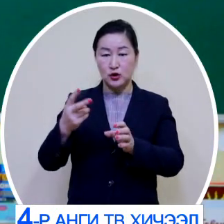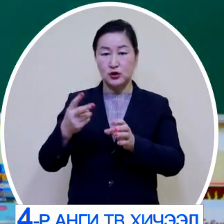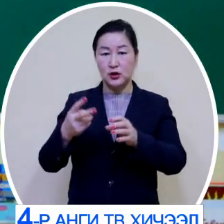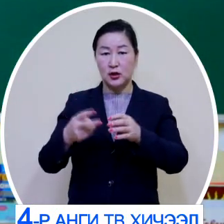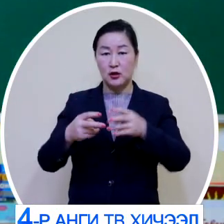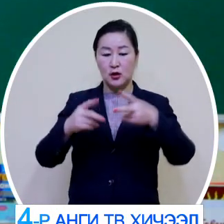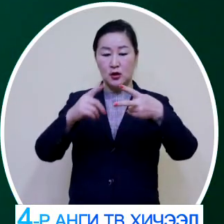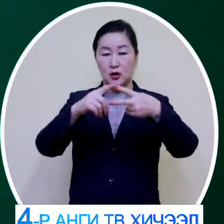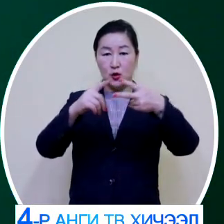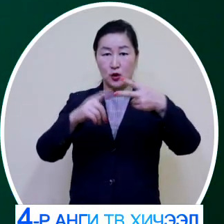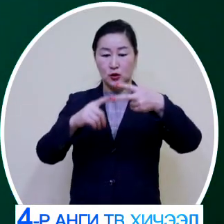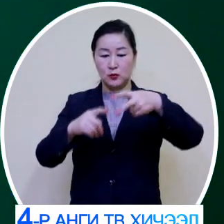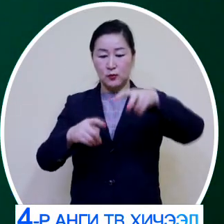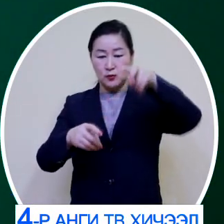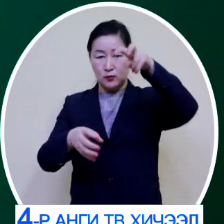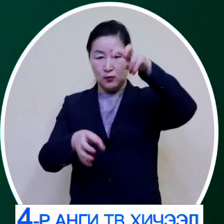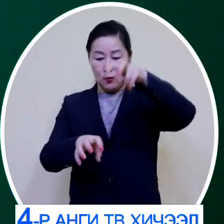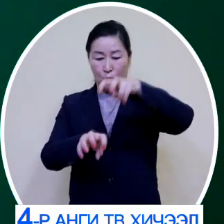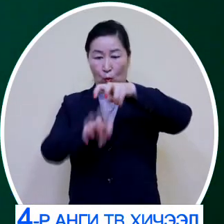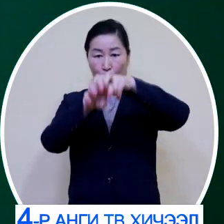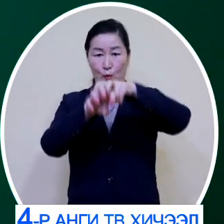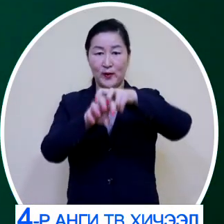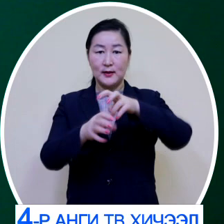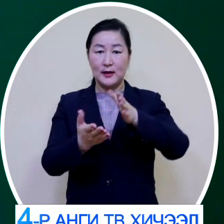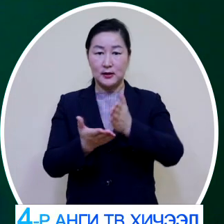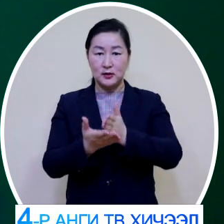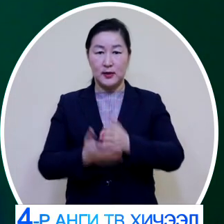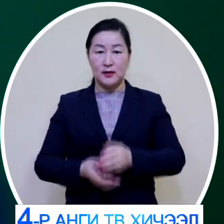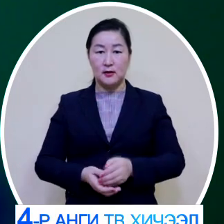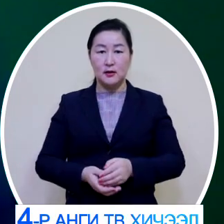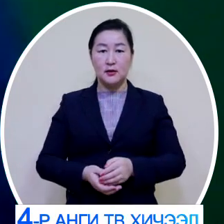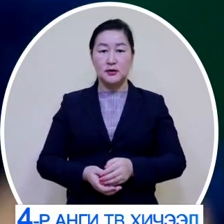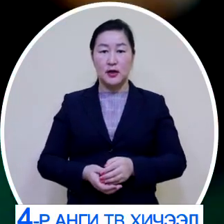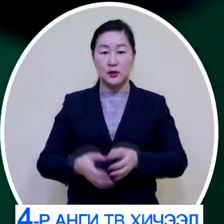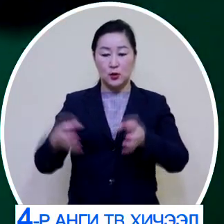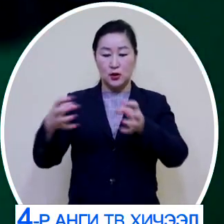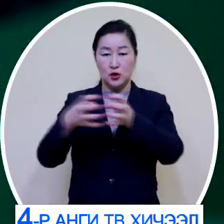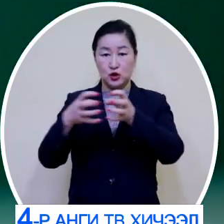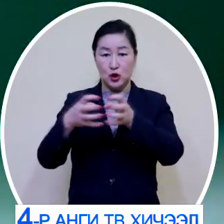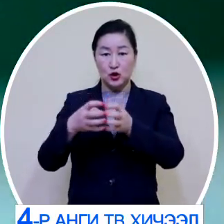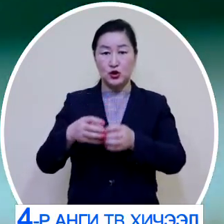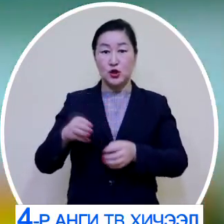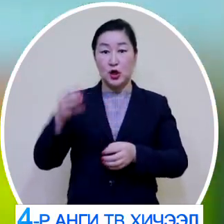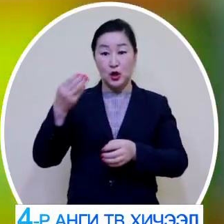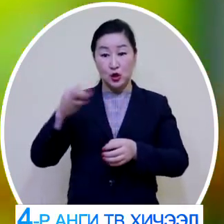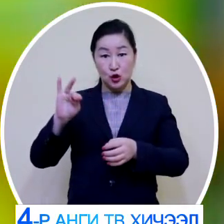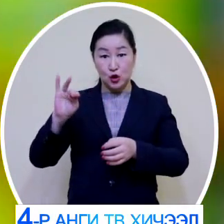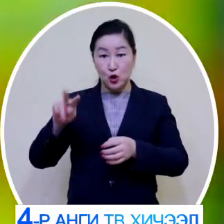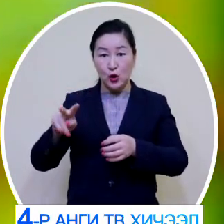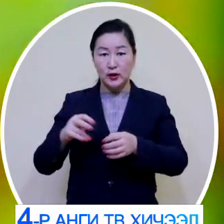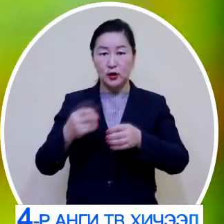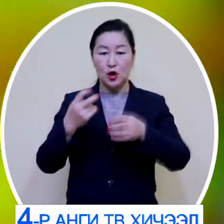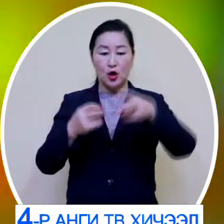За, хараарай хүмүүс ээ. Мөн адил соронзны маань үзүүр хэсэг бичгийн хавчаарыг илүү татаад өгч